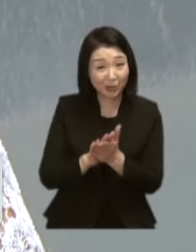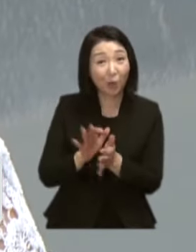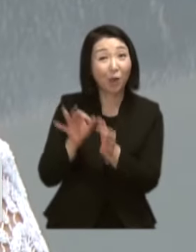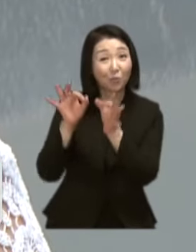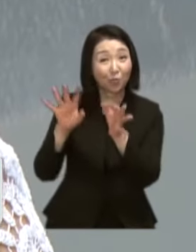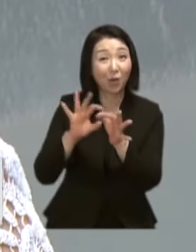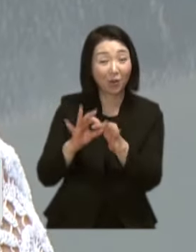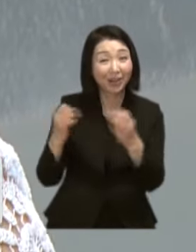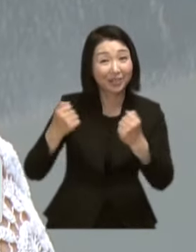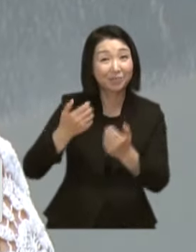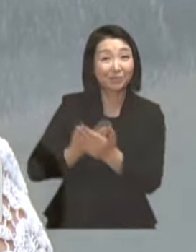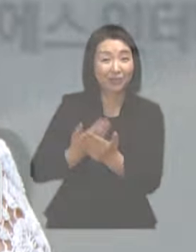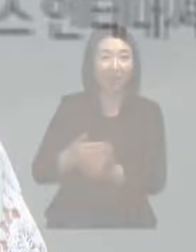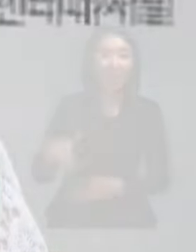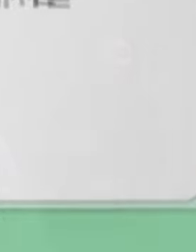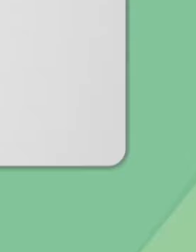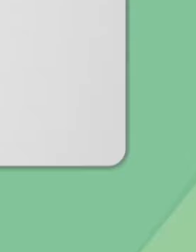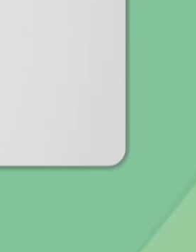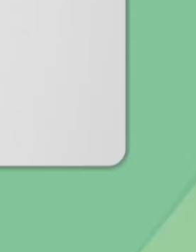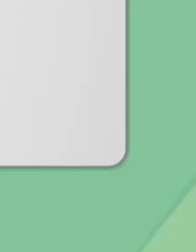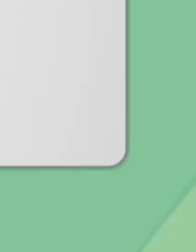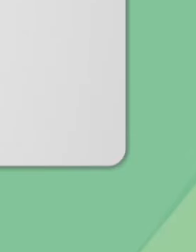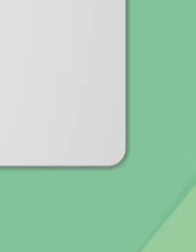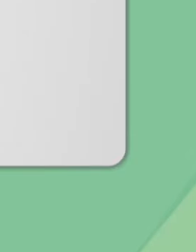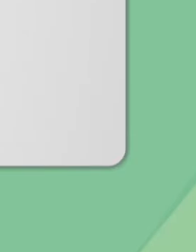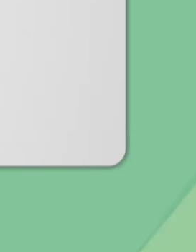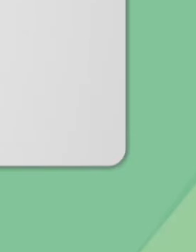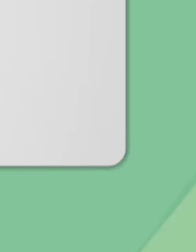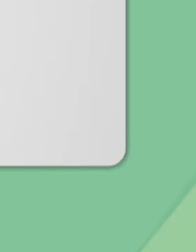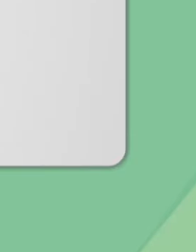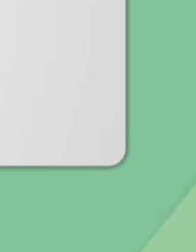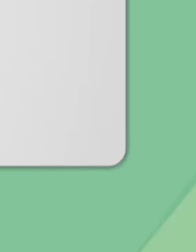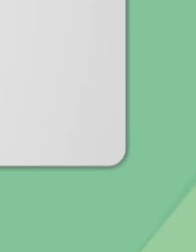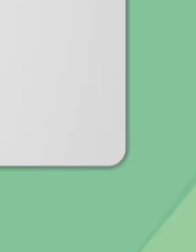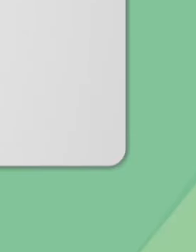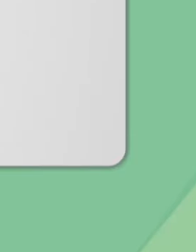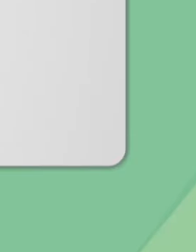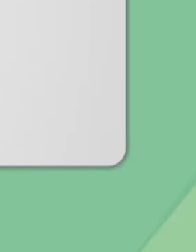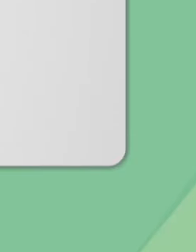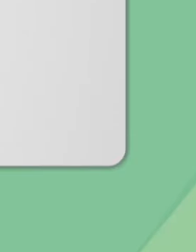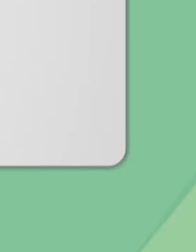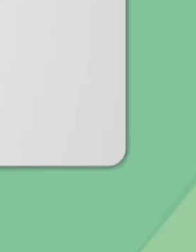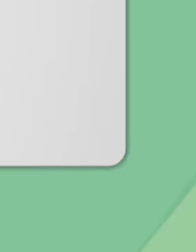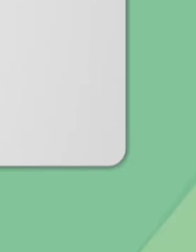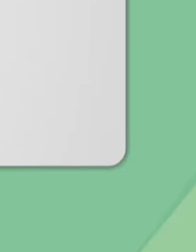후원으로 힘이 돼주세요. 우리은행 00-7000-1004로 마음을 보내주시거나